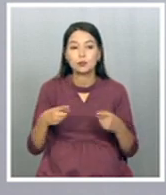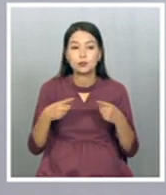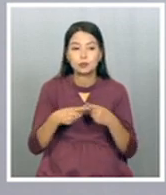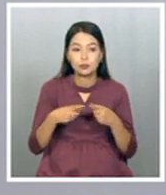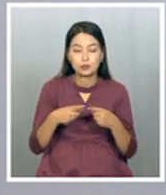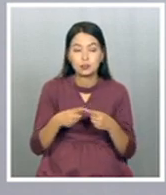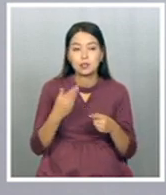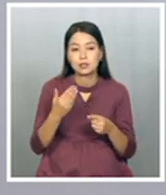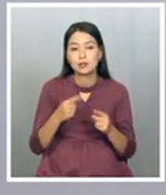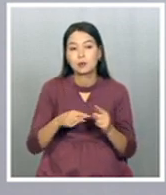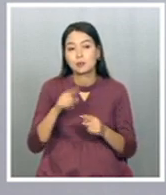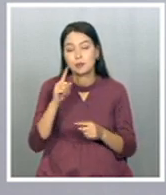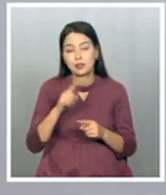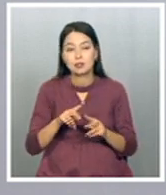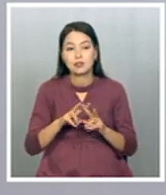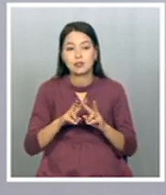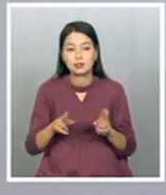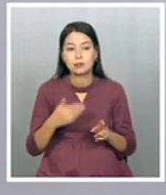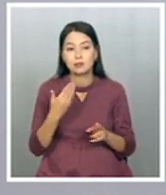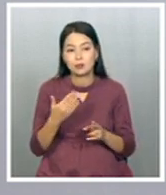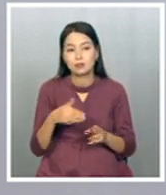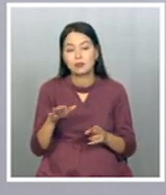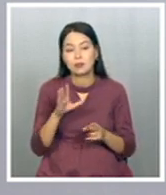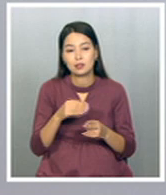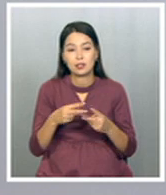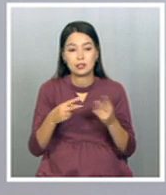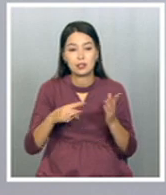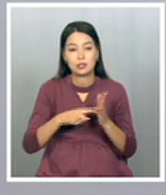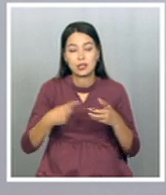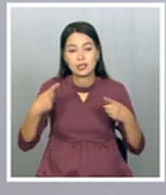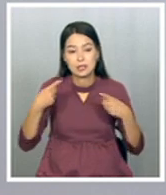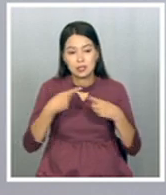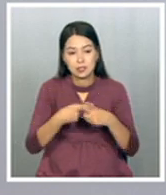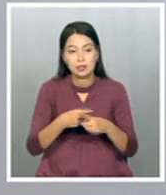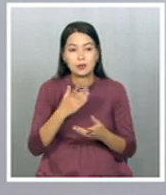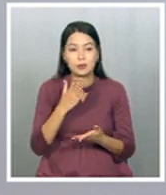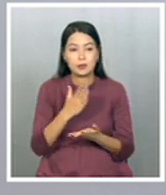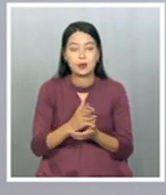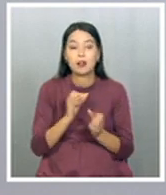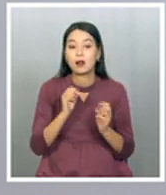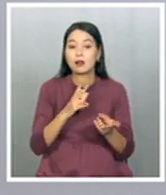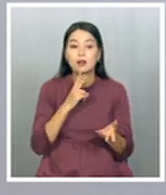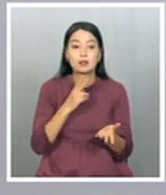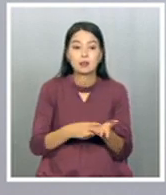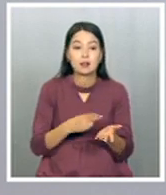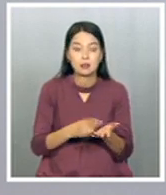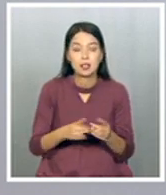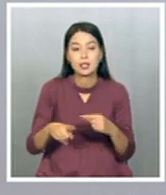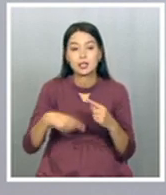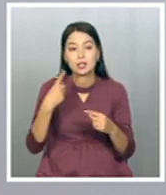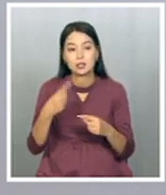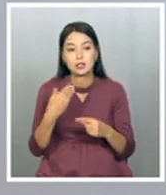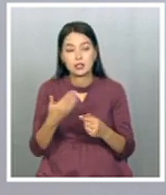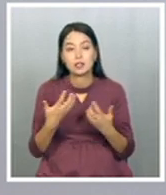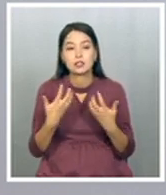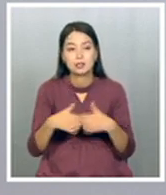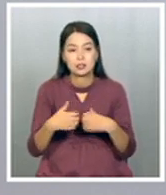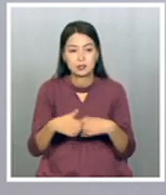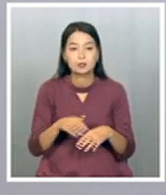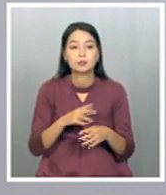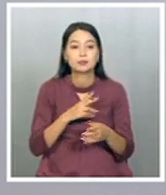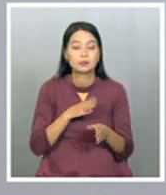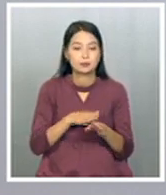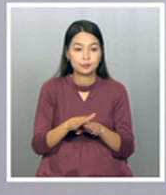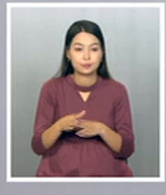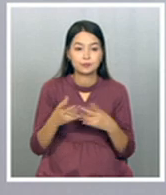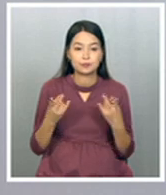болады. Ол биіктіктер жүргізгенде бір нүктеде қиылысатын. Бірақ оны қалай дәлелдейтінімізді келесі есепті дәлелдеу барысында